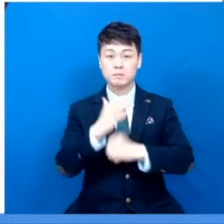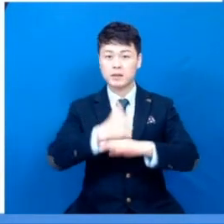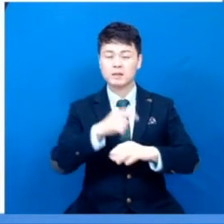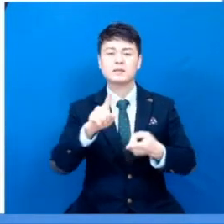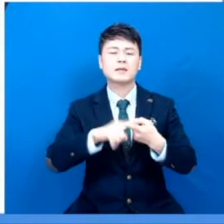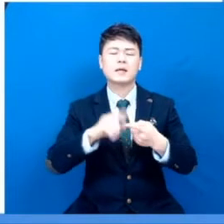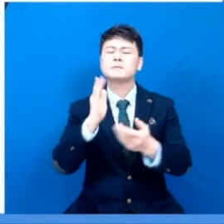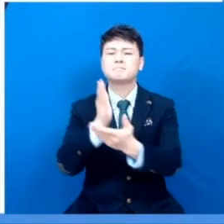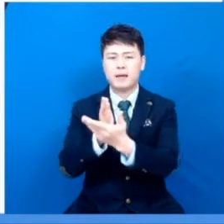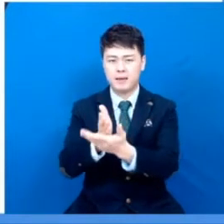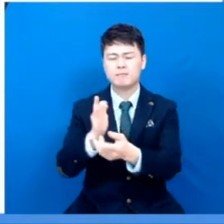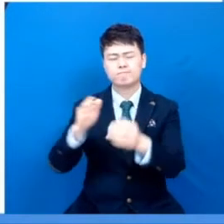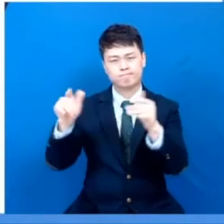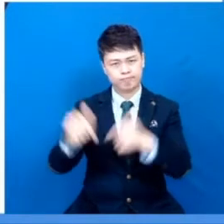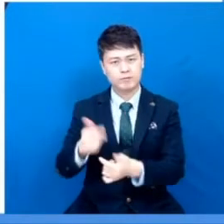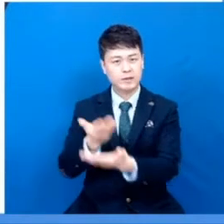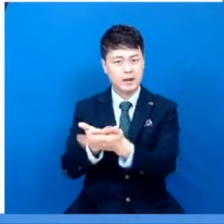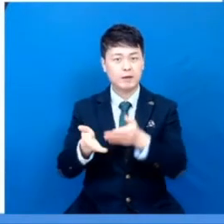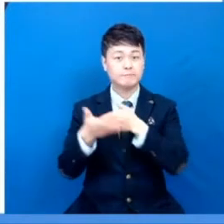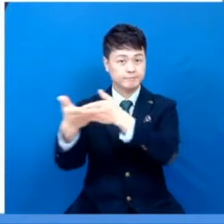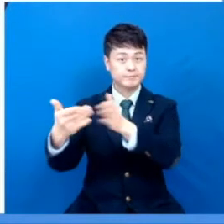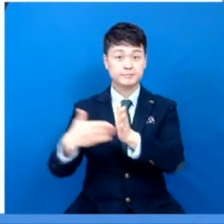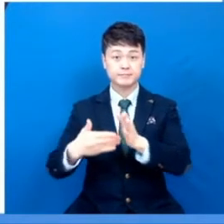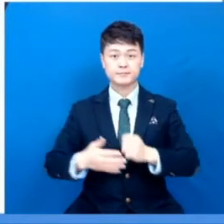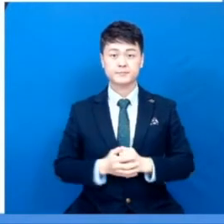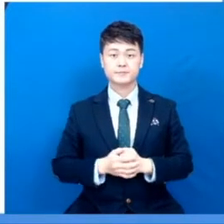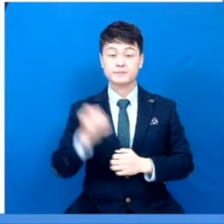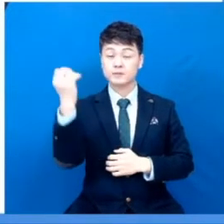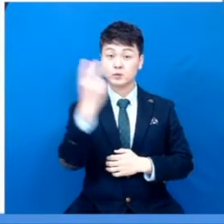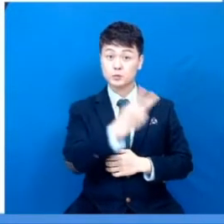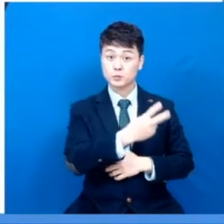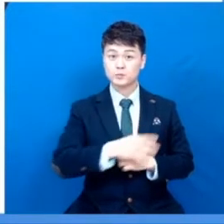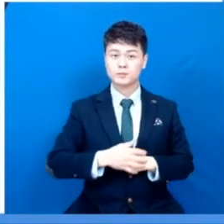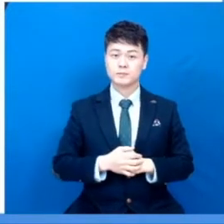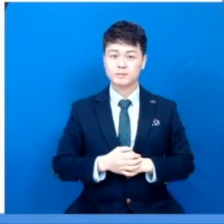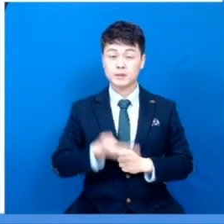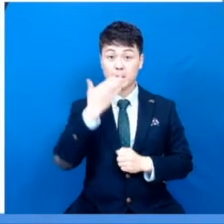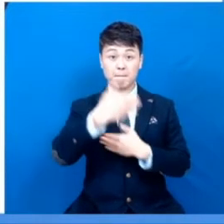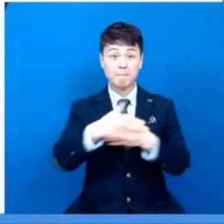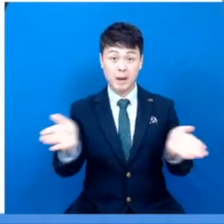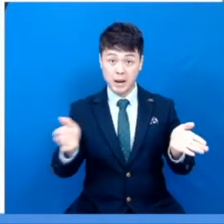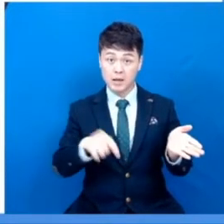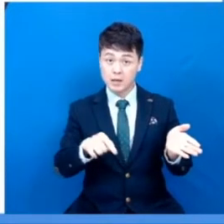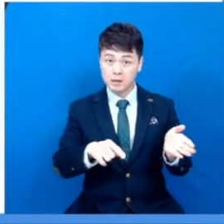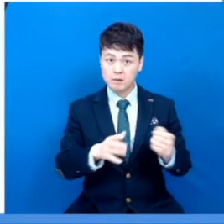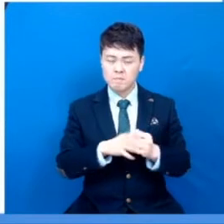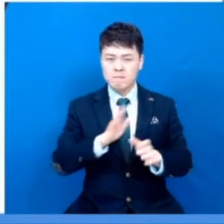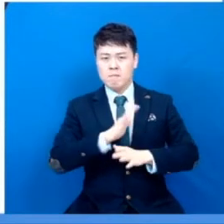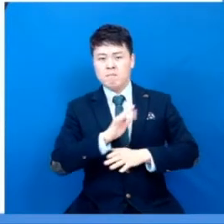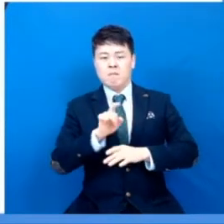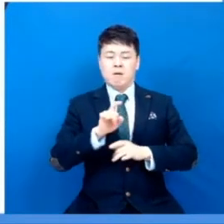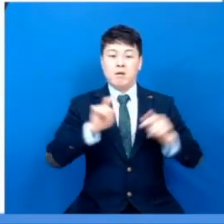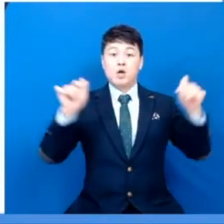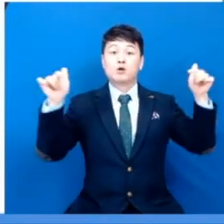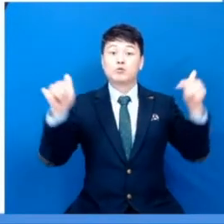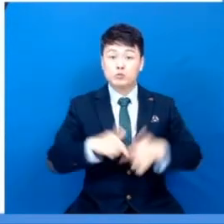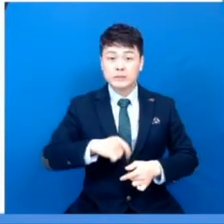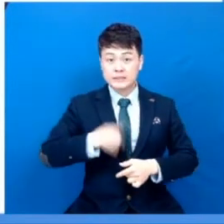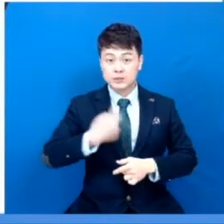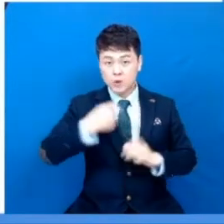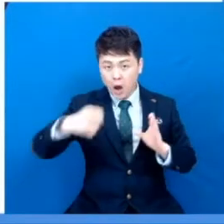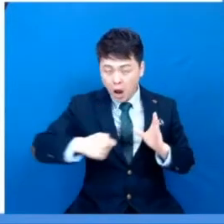자제해 줄 것을 요청하였습니다 그리고 식판에 대한 공포를 줄여 스스로 식사가